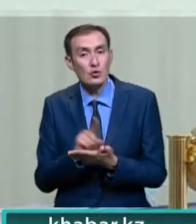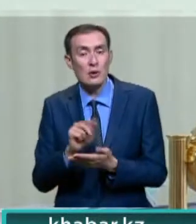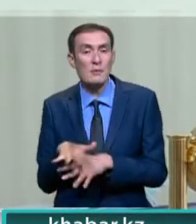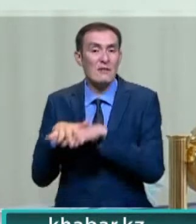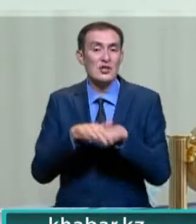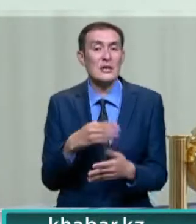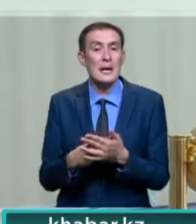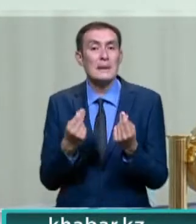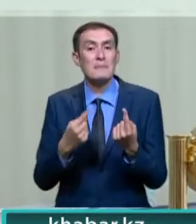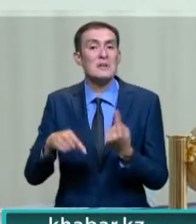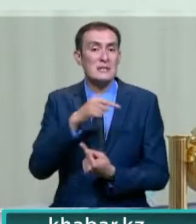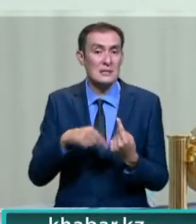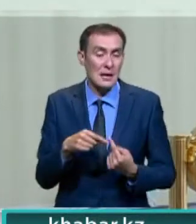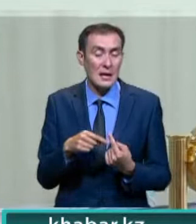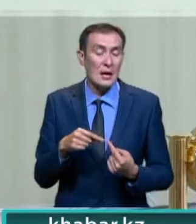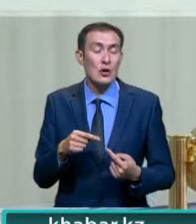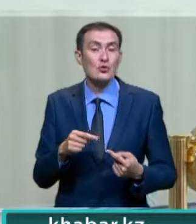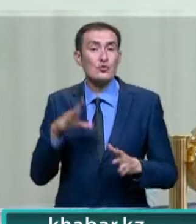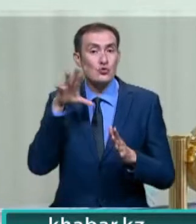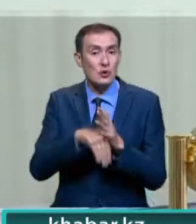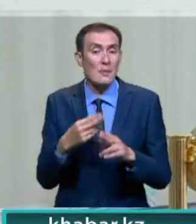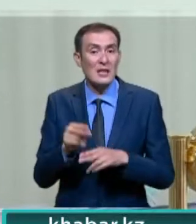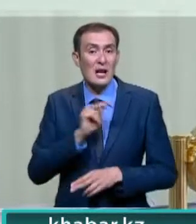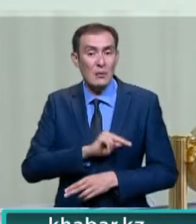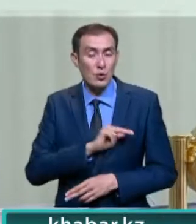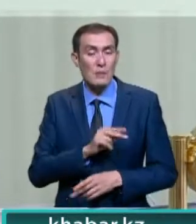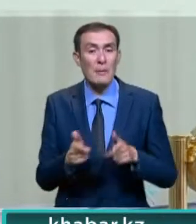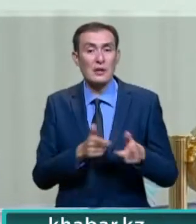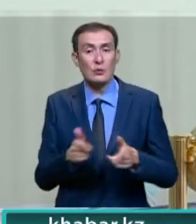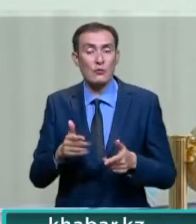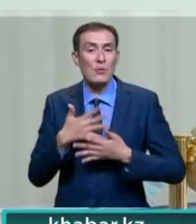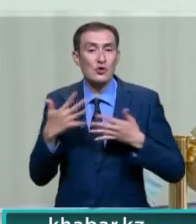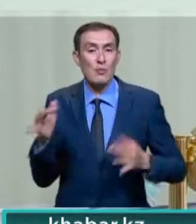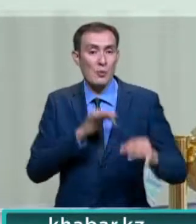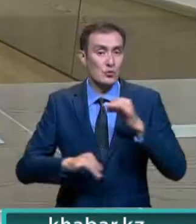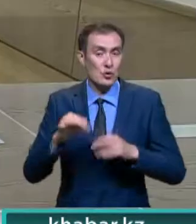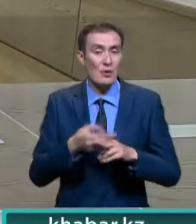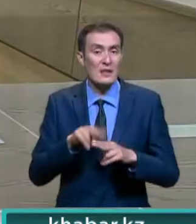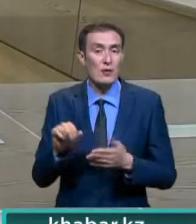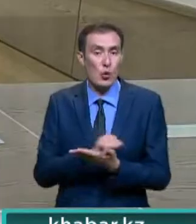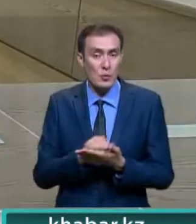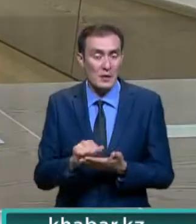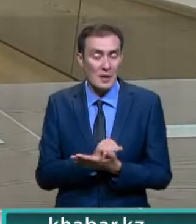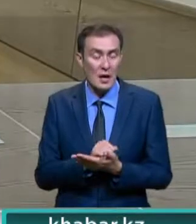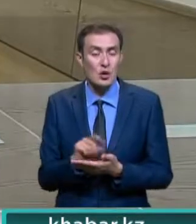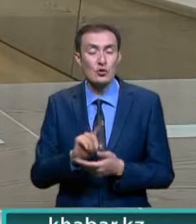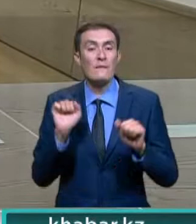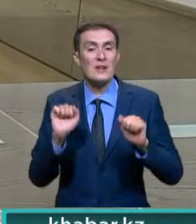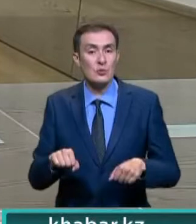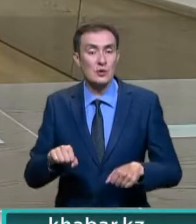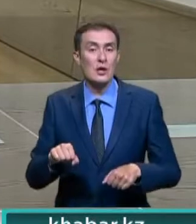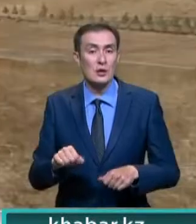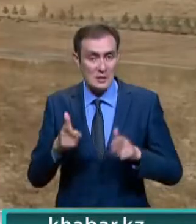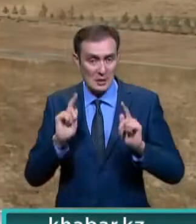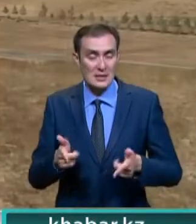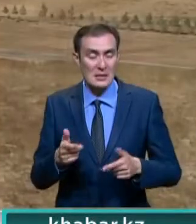привлечения бизнеса. С учетом проведенной работы по подготовке и широкому обсуждению данного документа, полагаю, возможно в целом